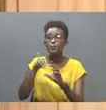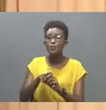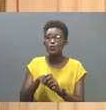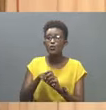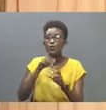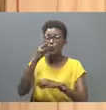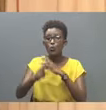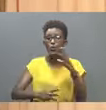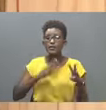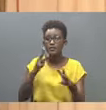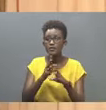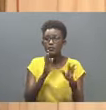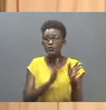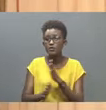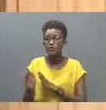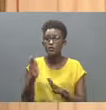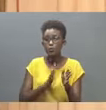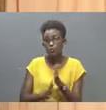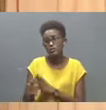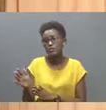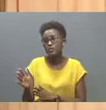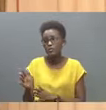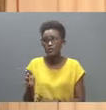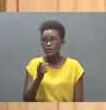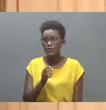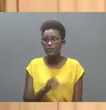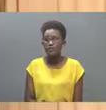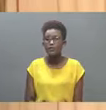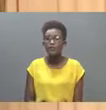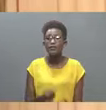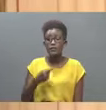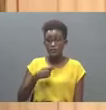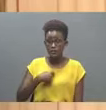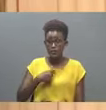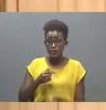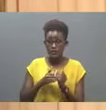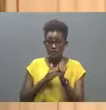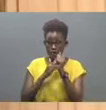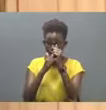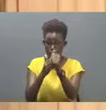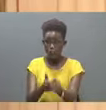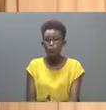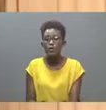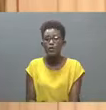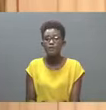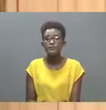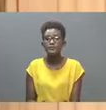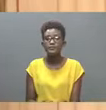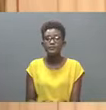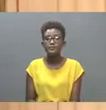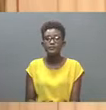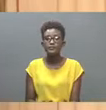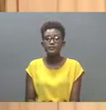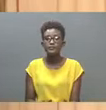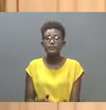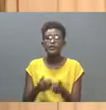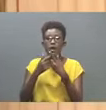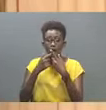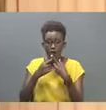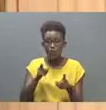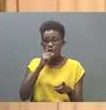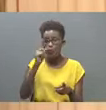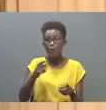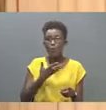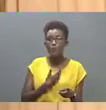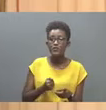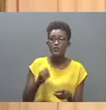globe, préparez cette Sainte Cène. Je vous guiderai durant cette nuit.